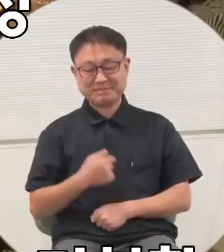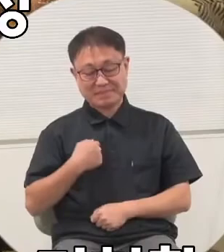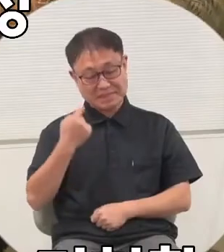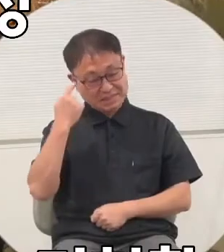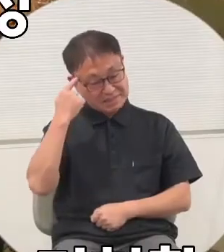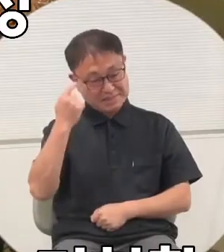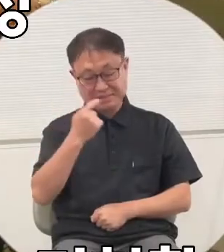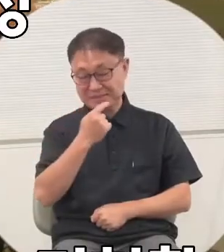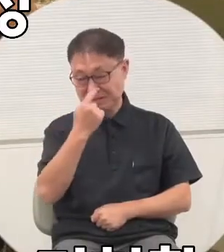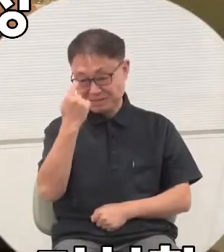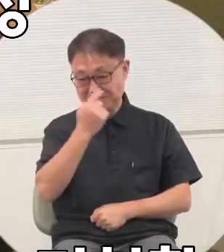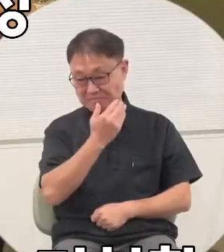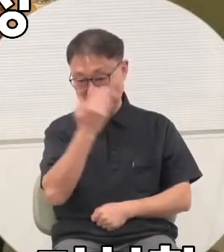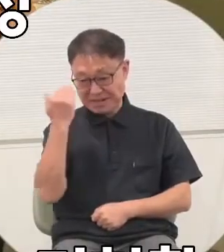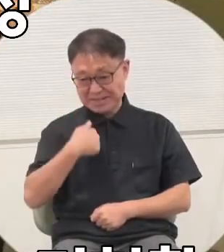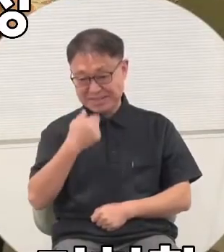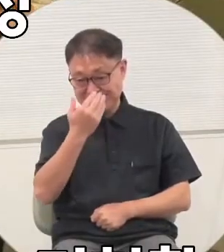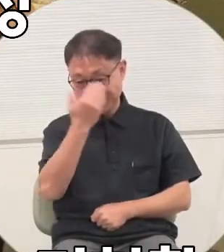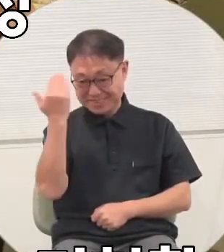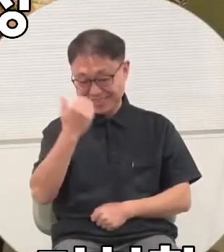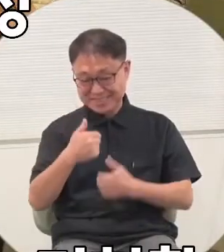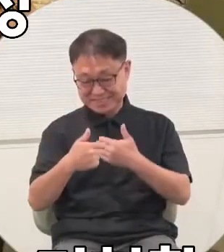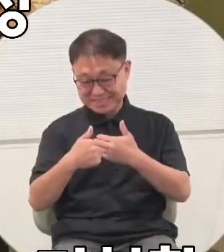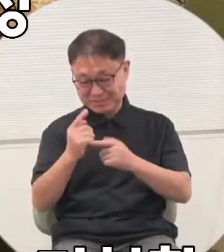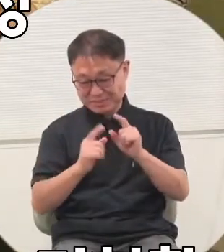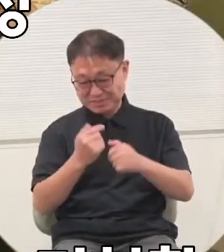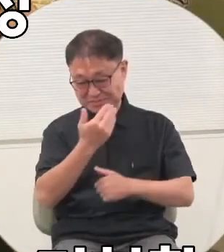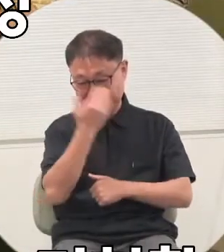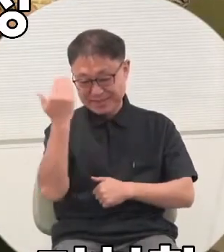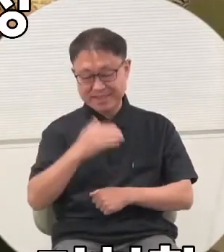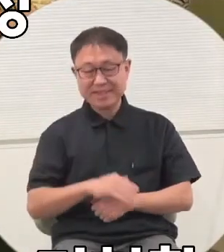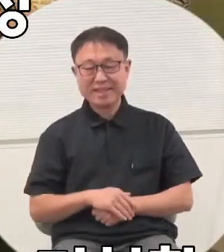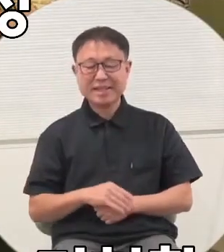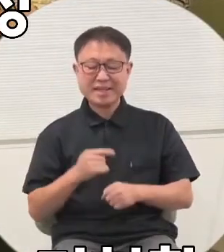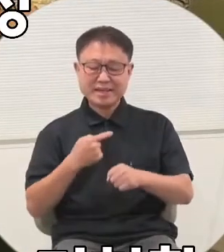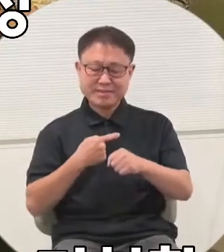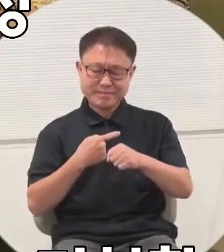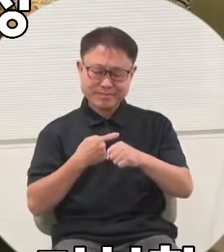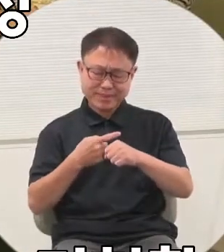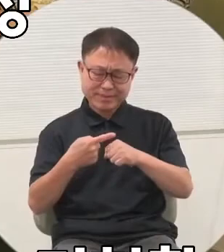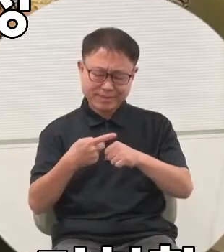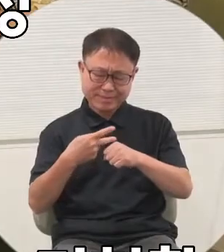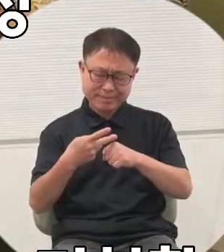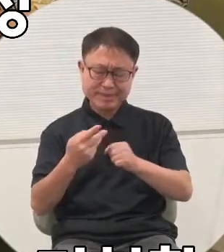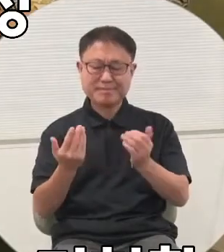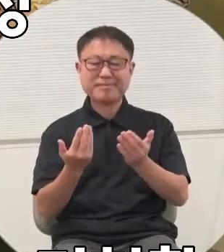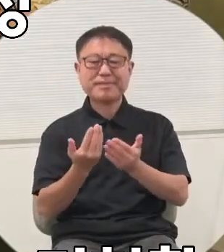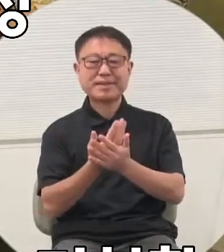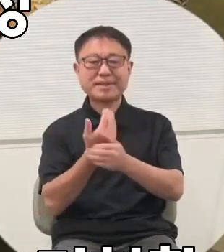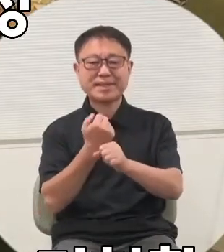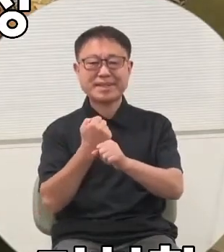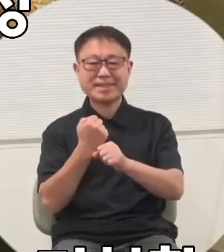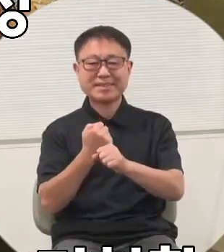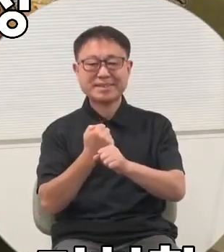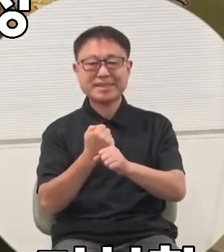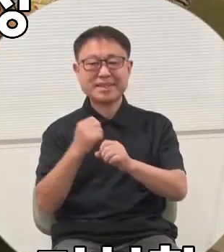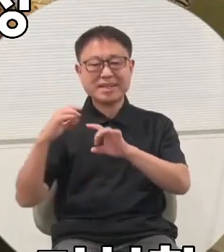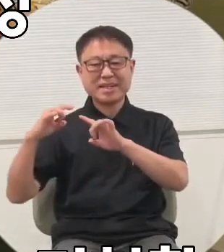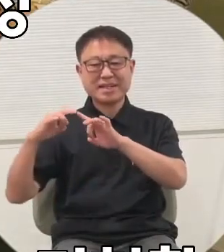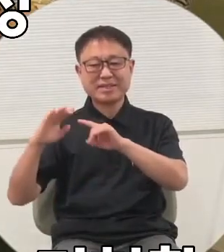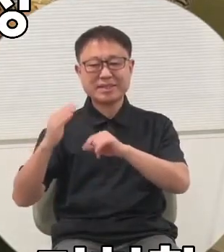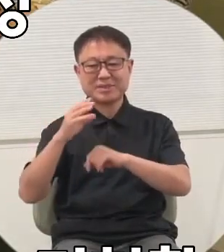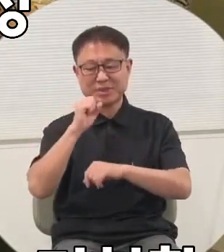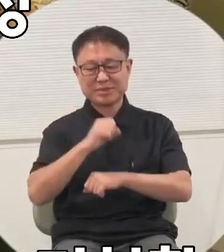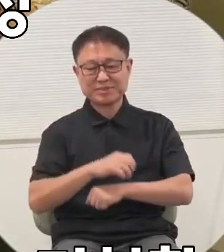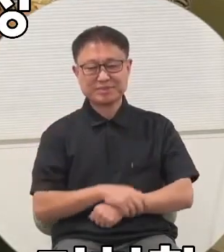네, 아니, 보기보다 어리시잖아요. 그래서 네. 그럼 매일마다 성장하는 함께 자라는 공동체 라디오였으면